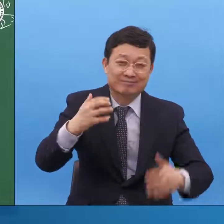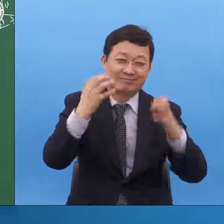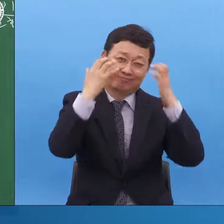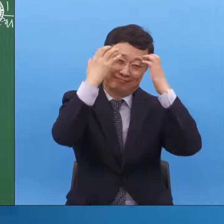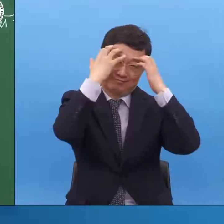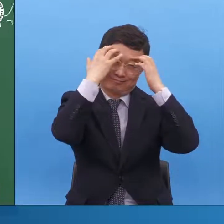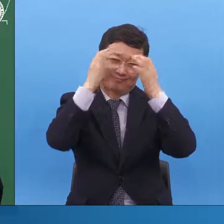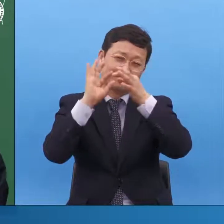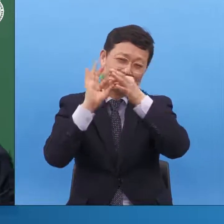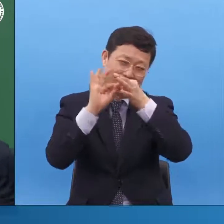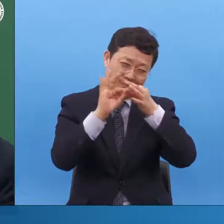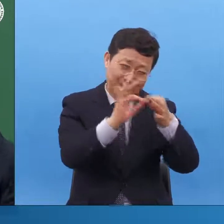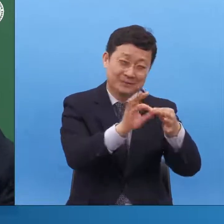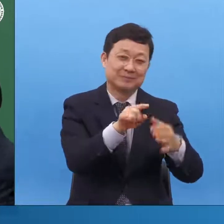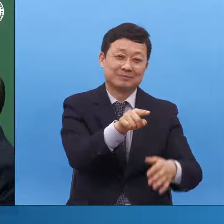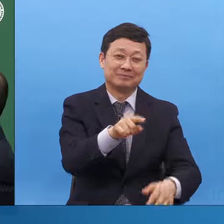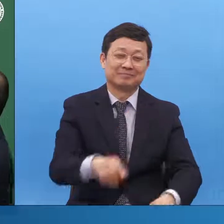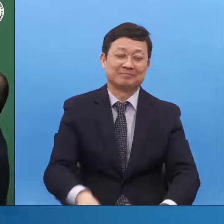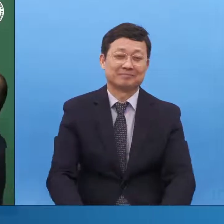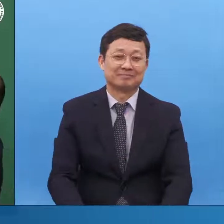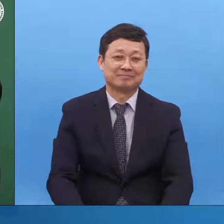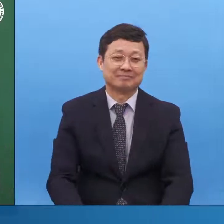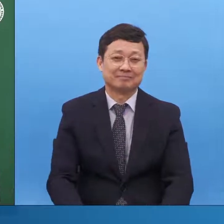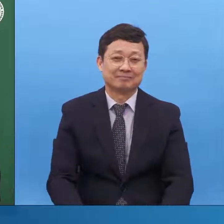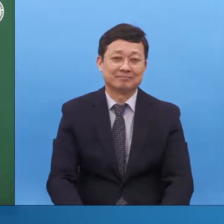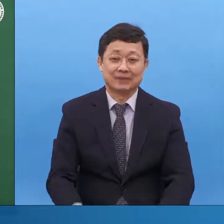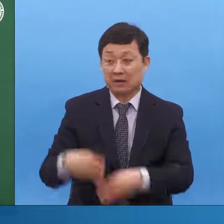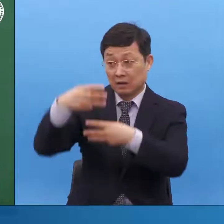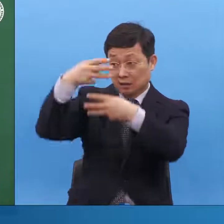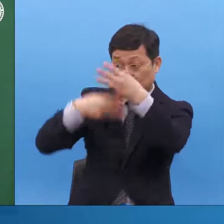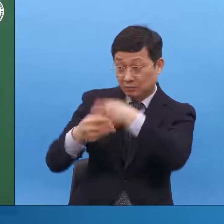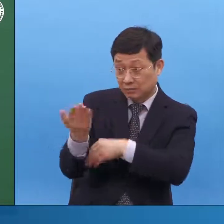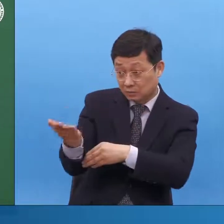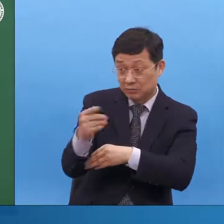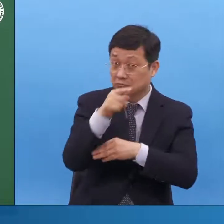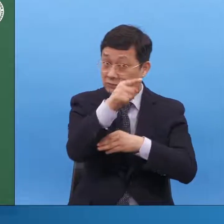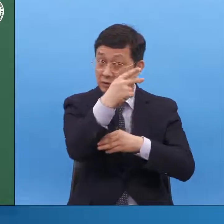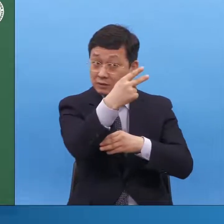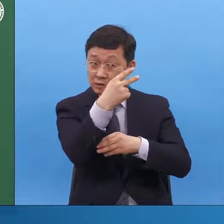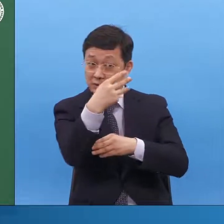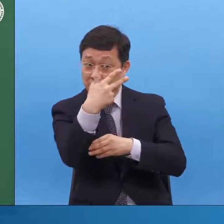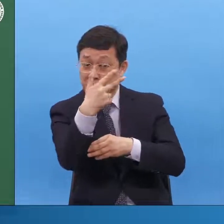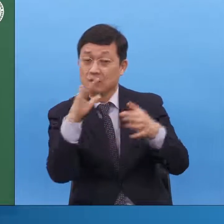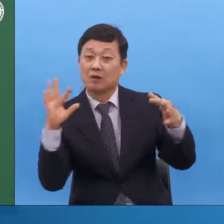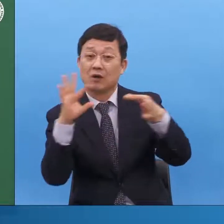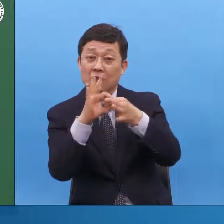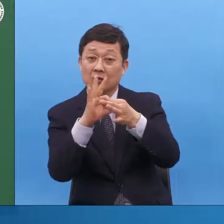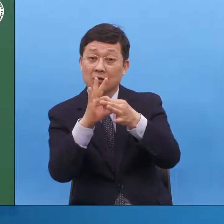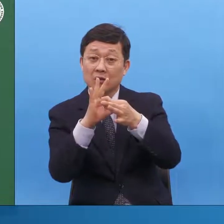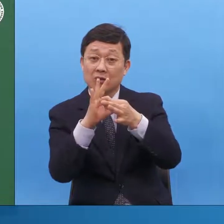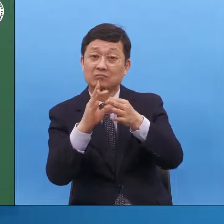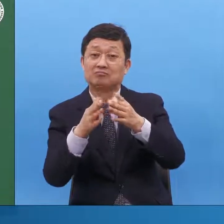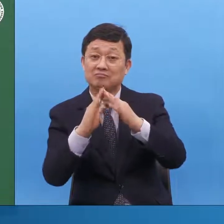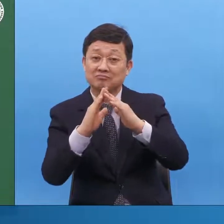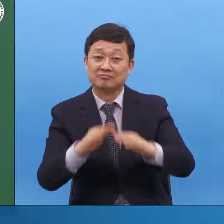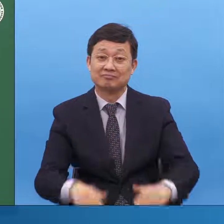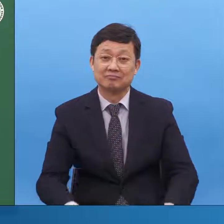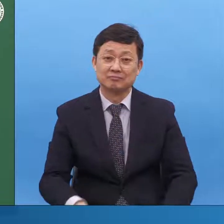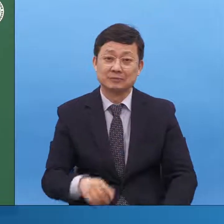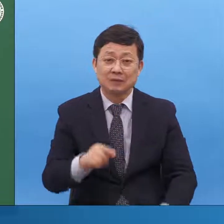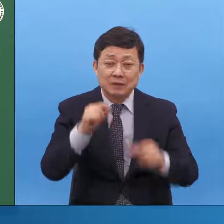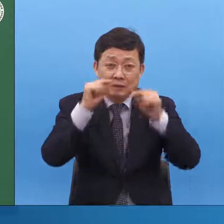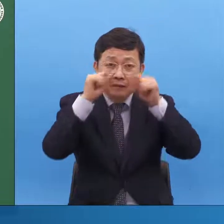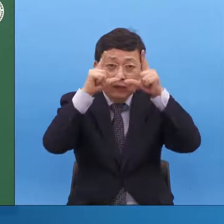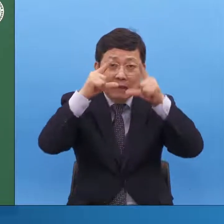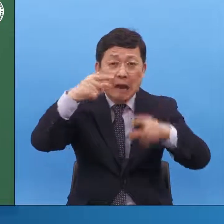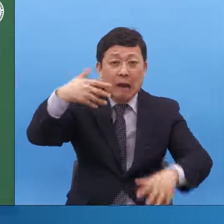you finally realize. 렘넌트에게는 이렇게 준비되어 있어요. But this is what God has prepared for our remnants. 좀 깨닫는 날까지는 여러분 고통도 안 끝날